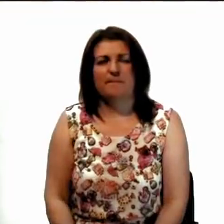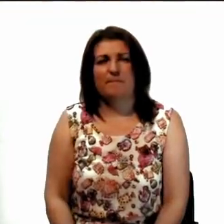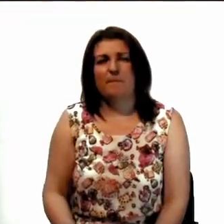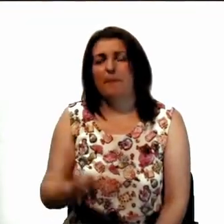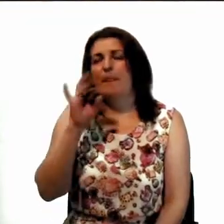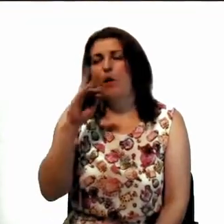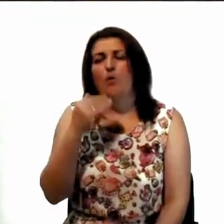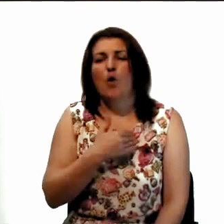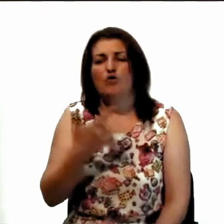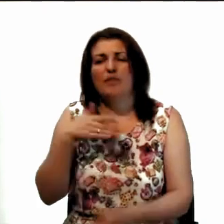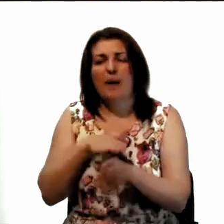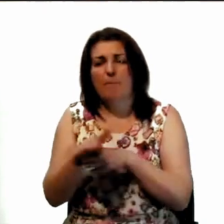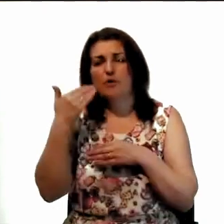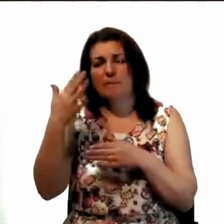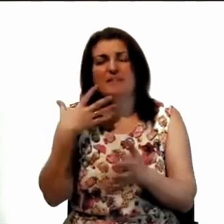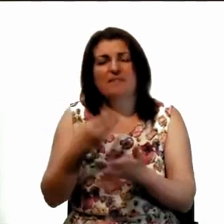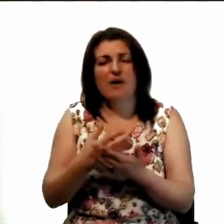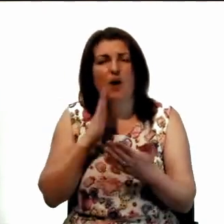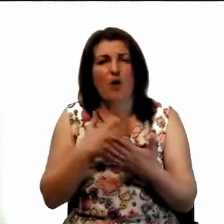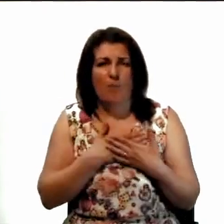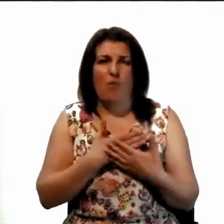Он хочет наполнить тебя своей любовью,